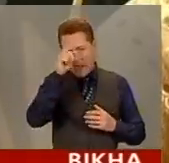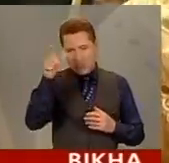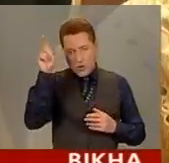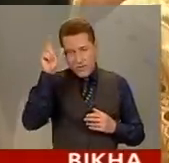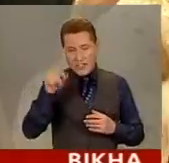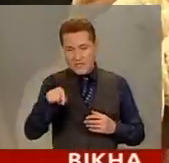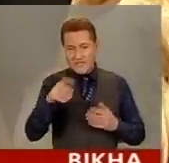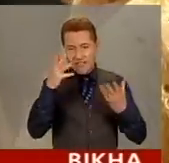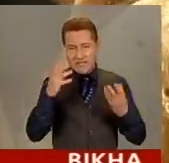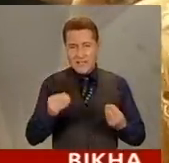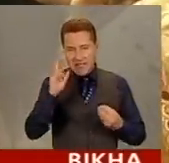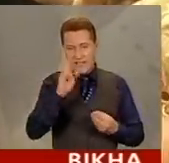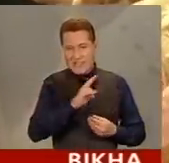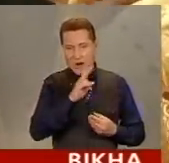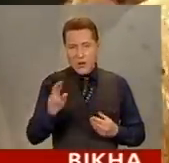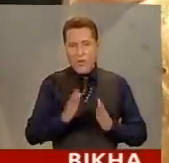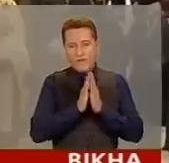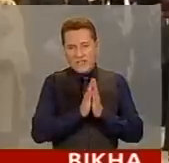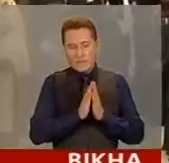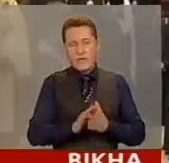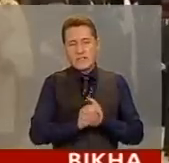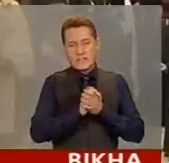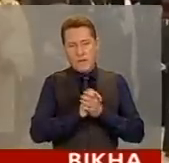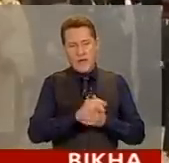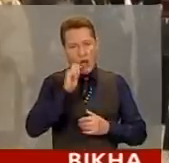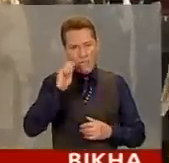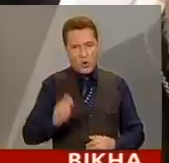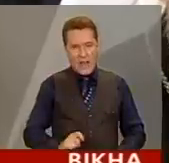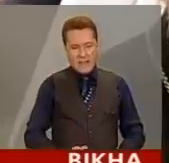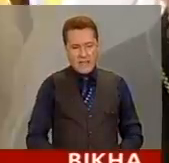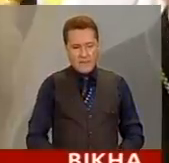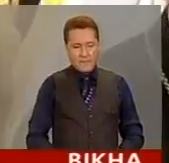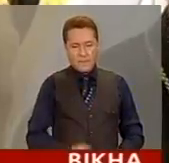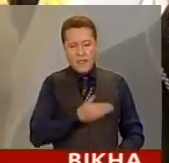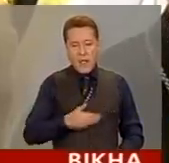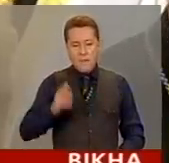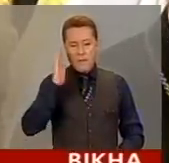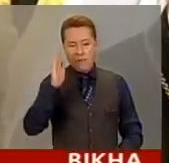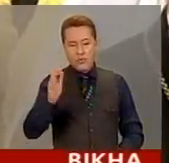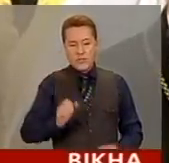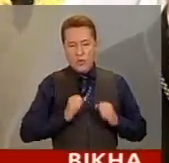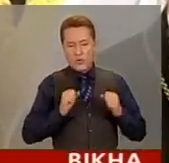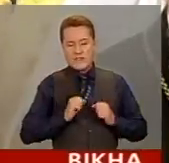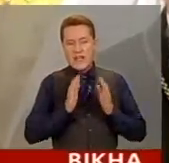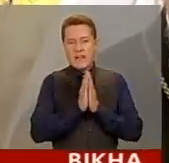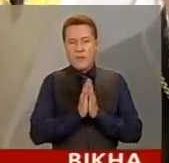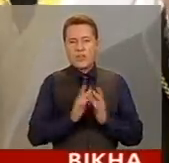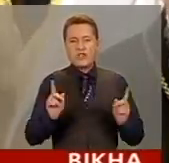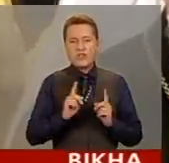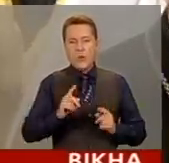У ці дні церковні зверхники молитимуться за мир в Україні. Ми будемо усердно молитися, щоб Божа